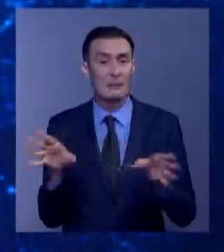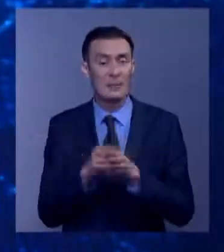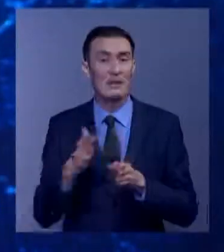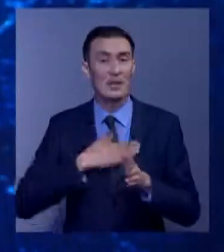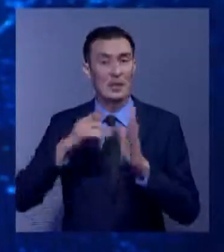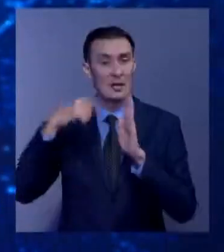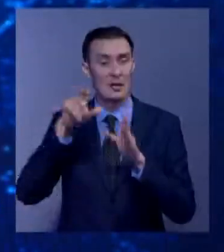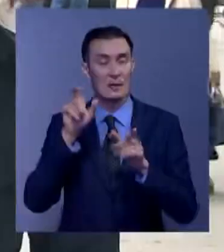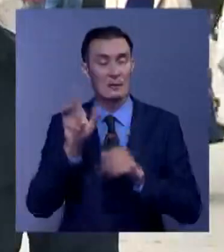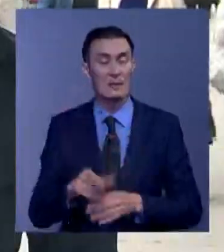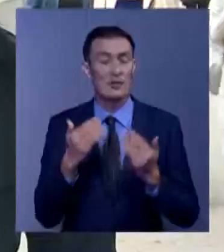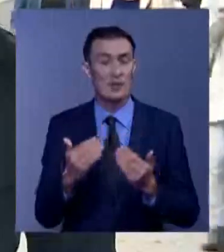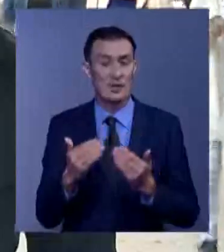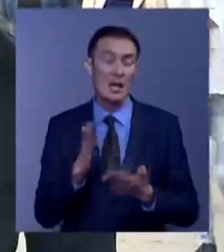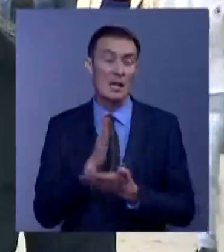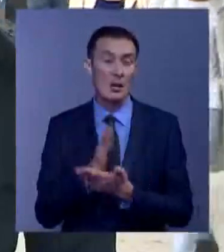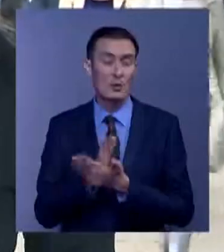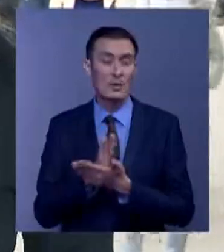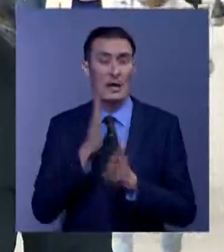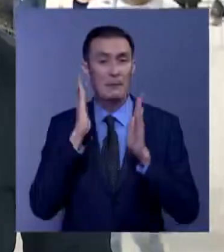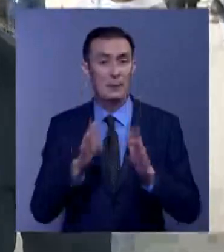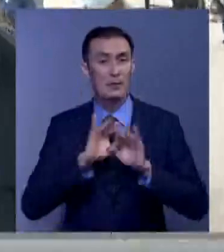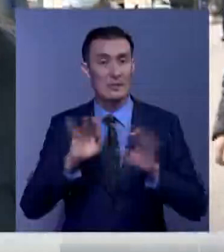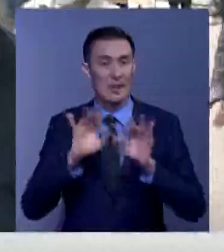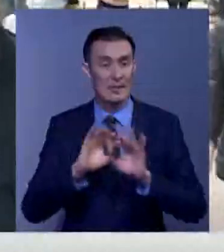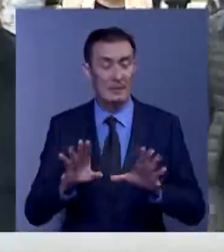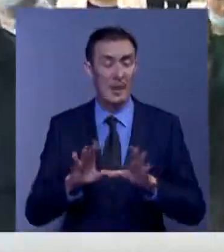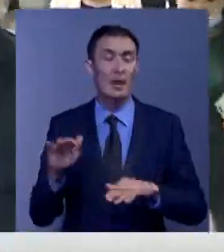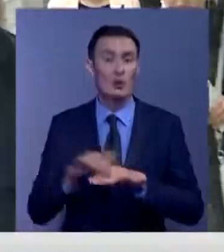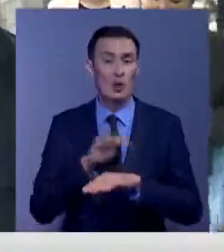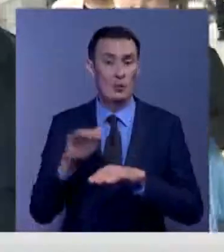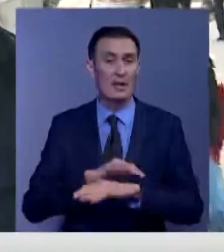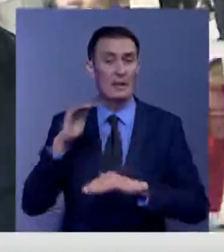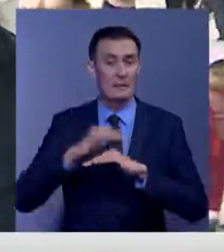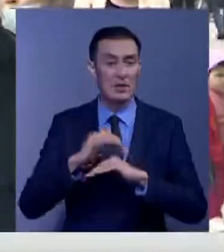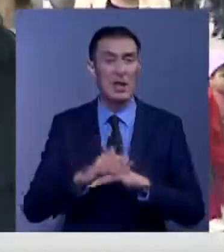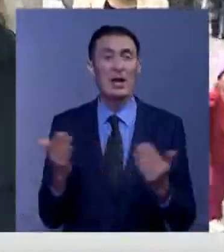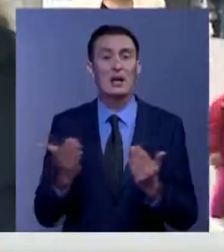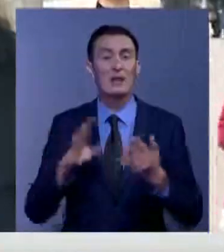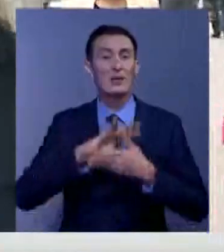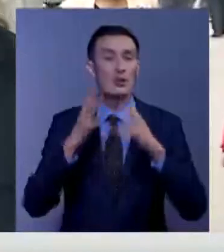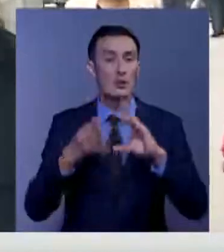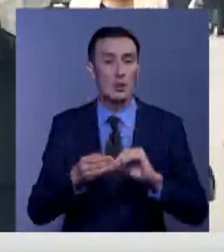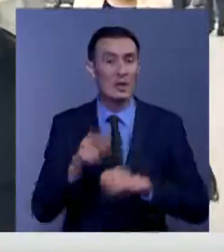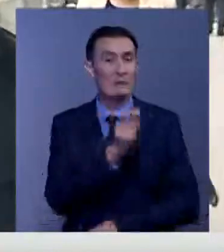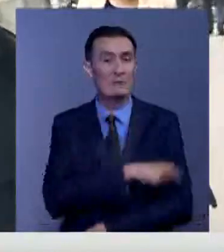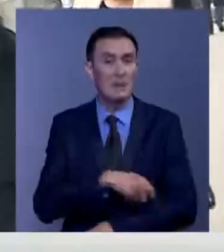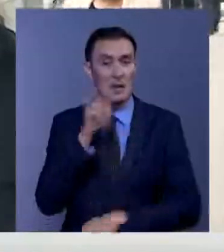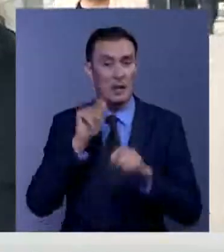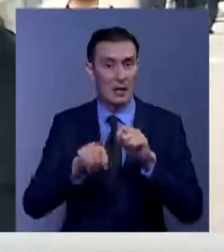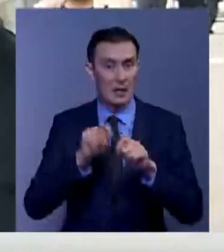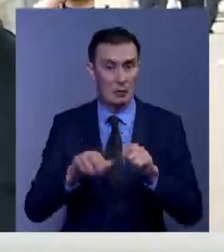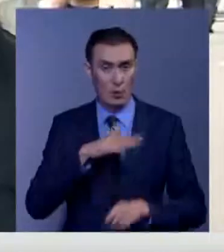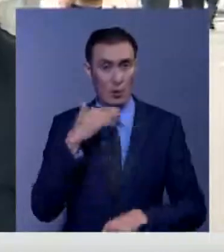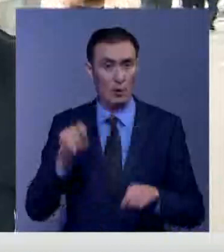и моя коллега Ирина Панфилова. Сейчас она выходит с нами на прямую связь. Ирина, добрый вечер. Каковы итоги рейда? Нарушений много?